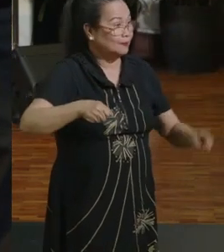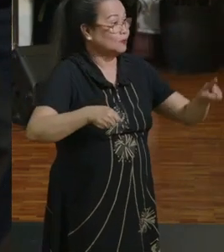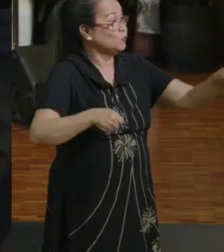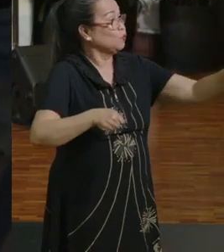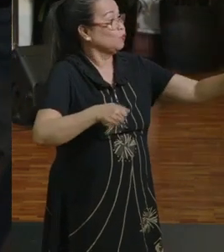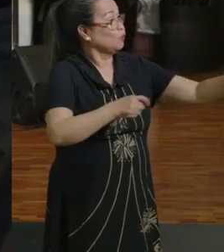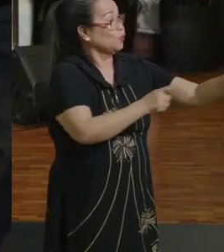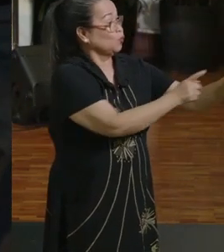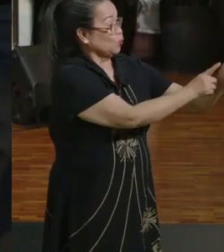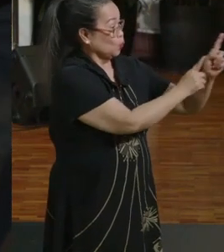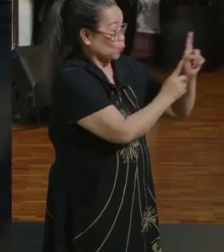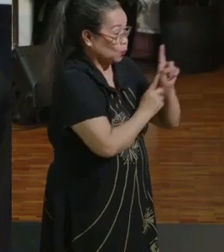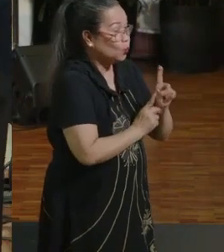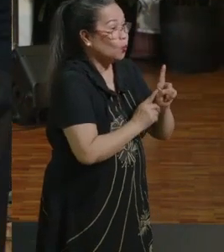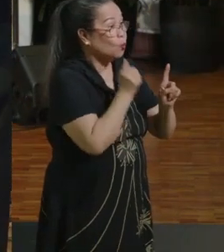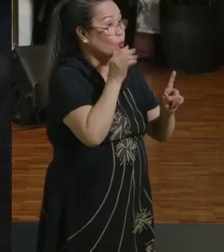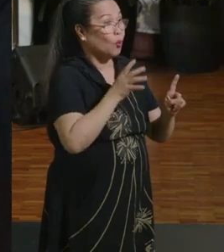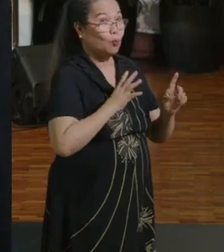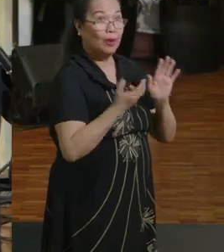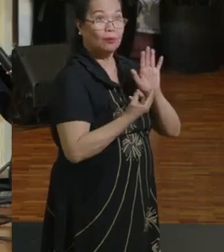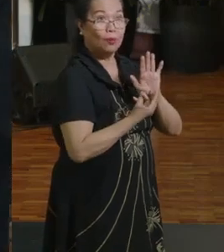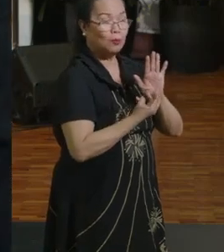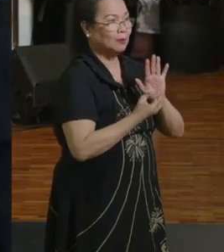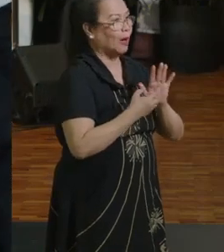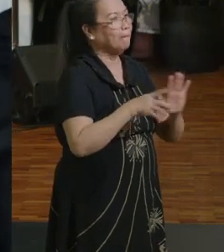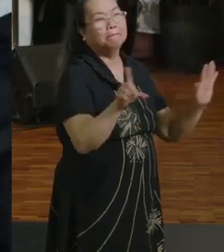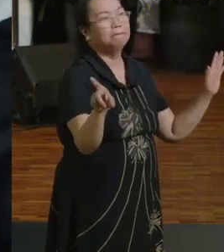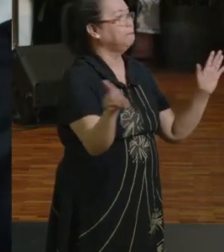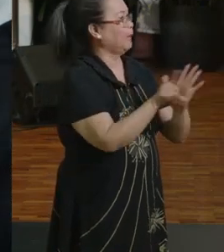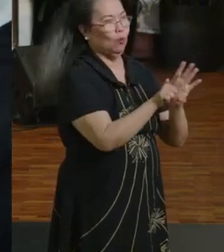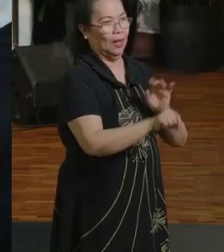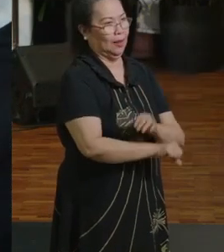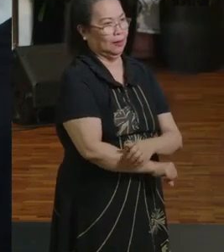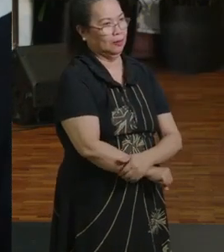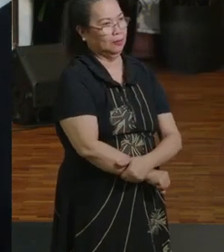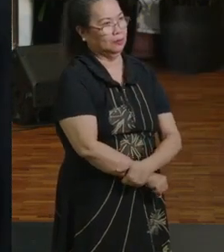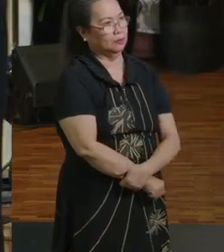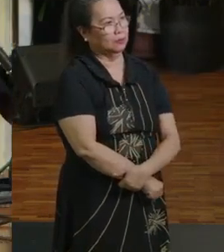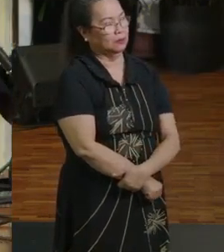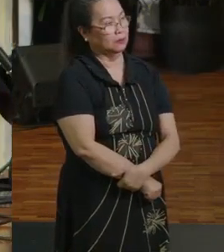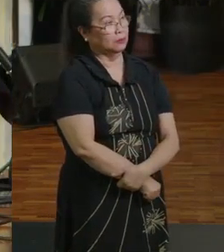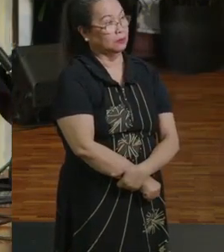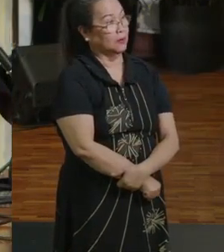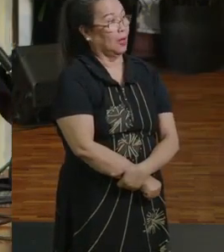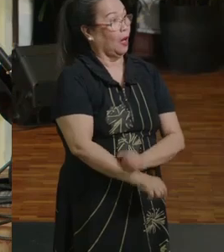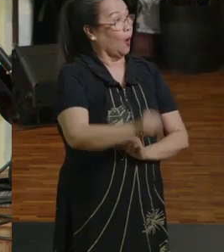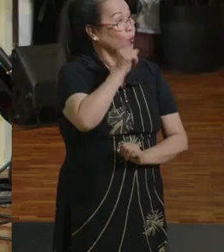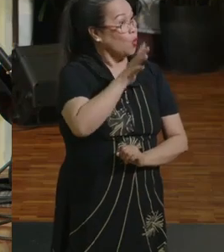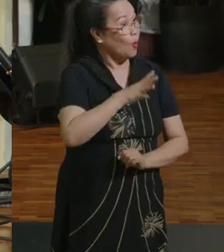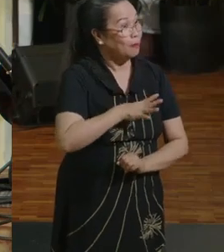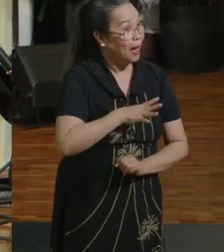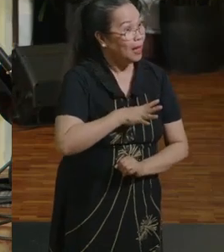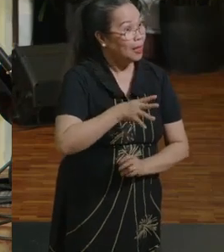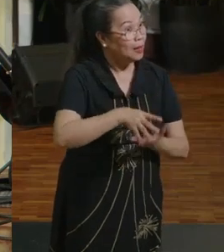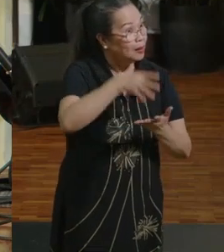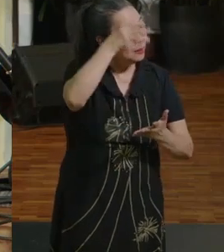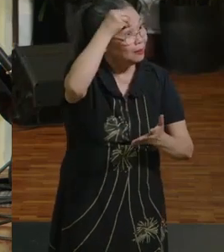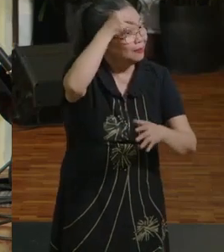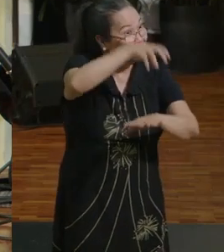Bawal. Kung ako sa kanila, babaguhin ko yun. Ano ba? Maraming nalalamang balita ang mga